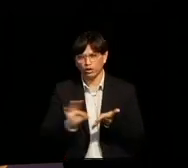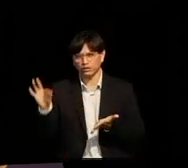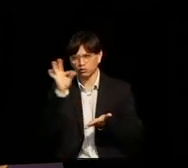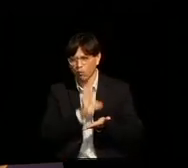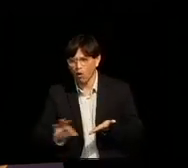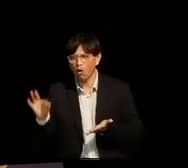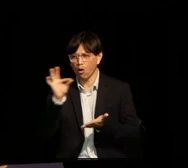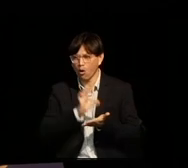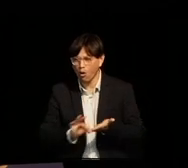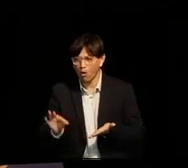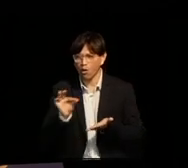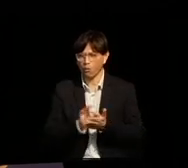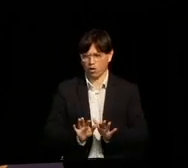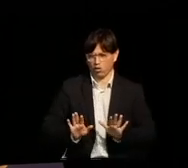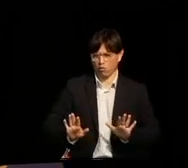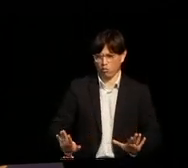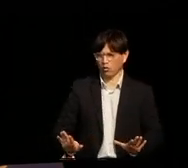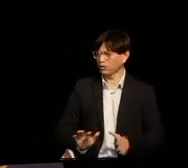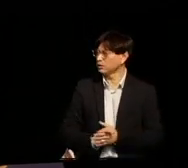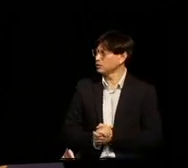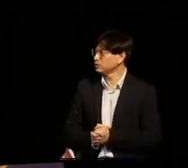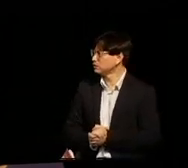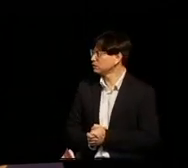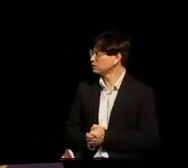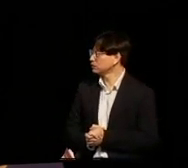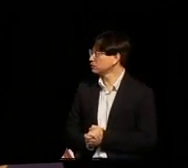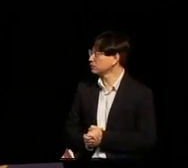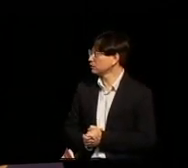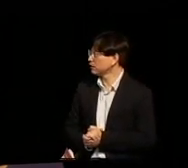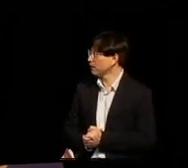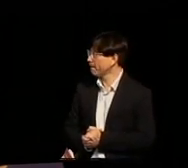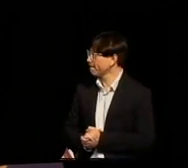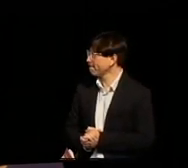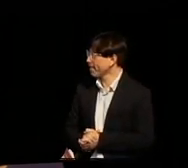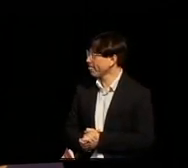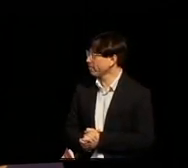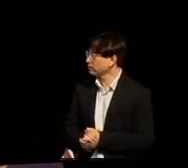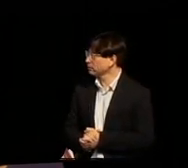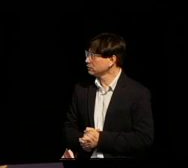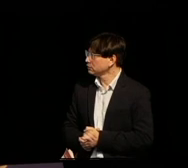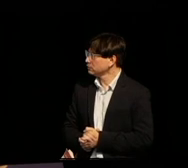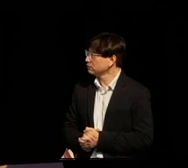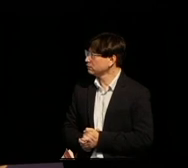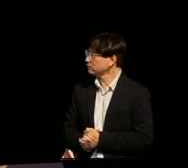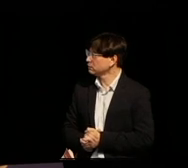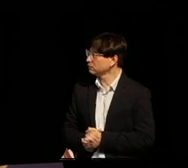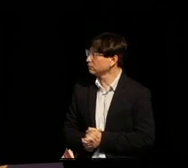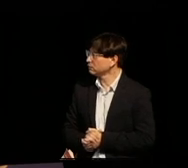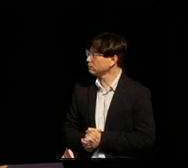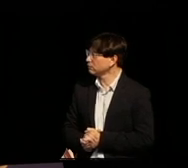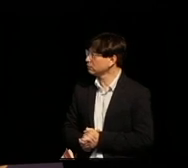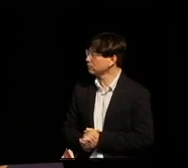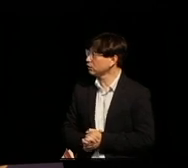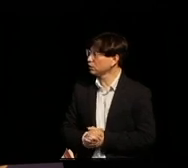catechesi ancora un po' risente no E quindi risente Fra l'altro mi ha impressionato che sono